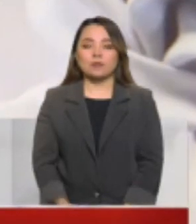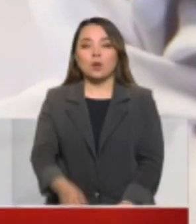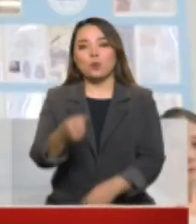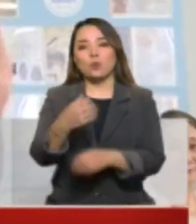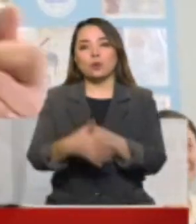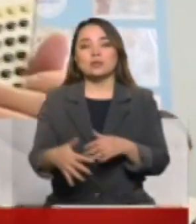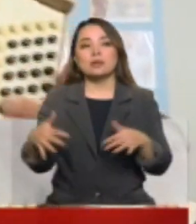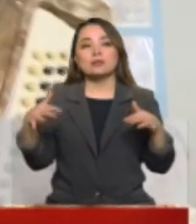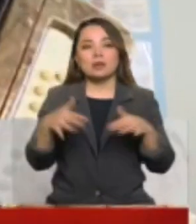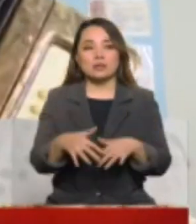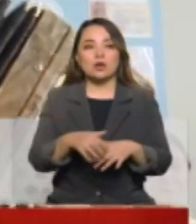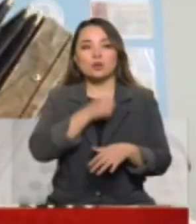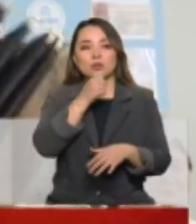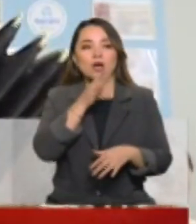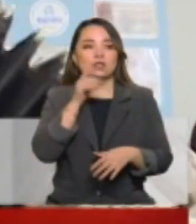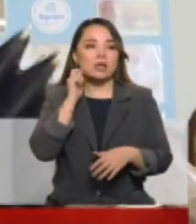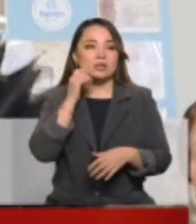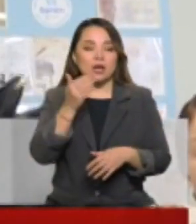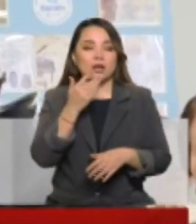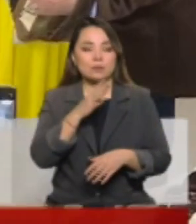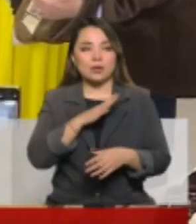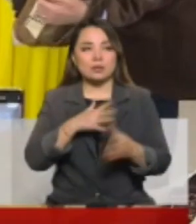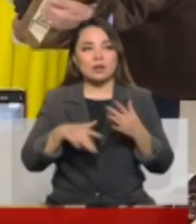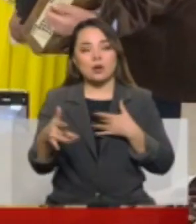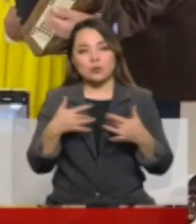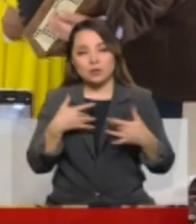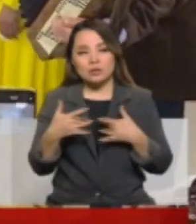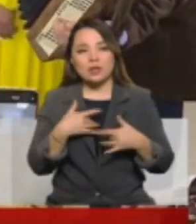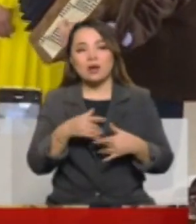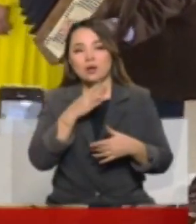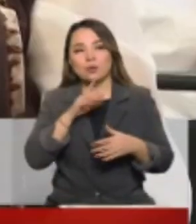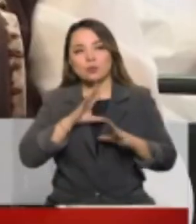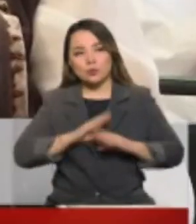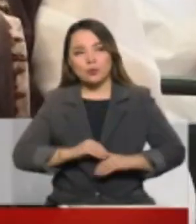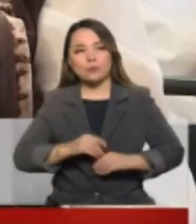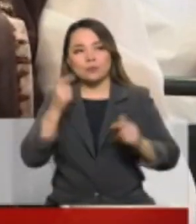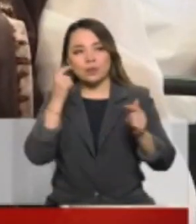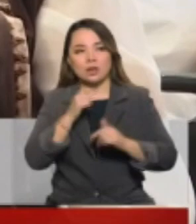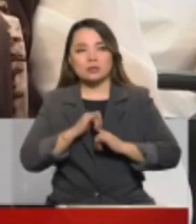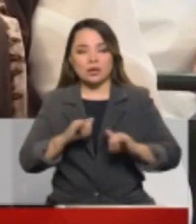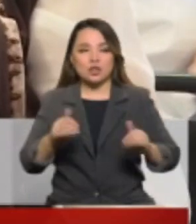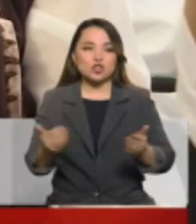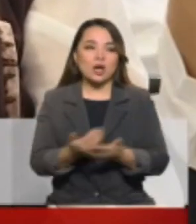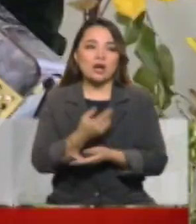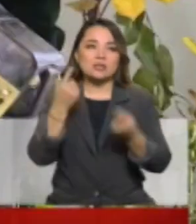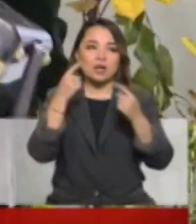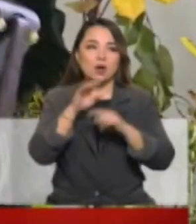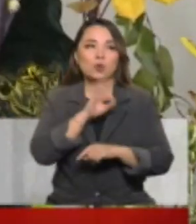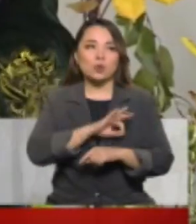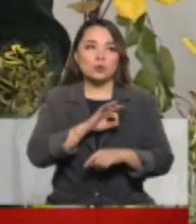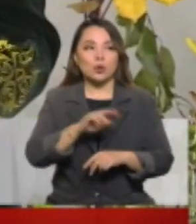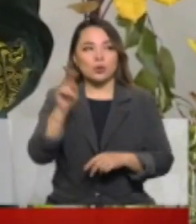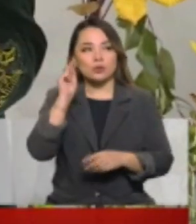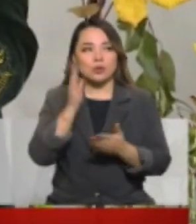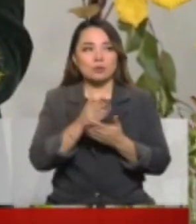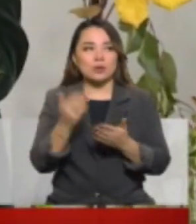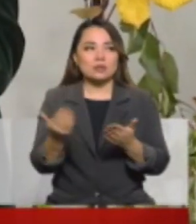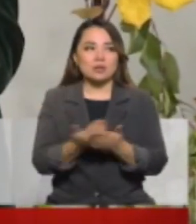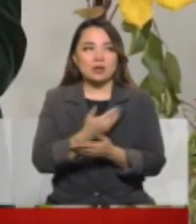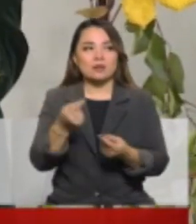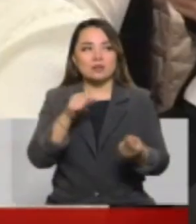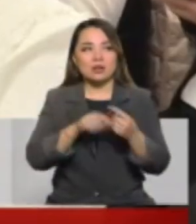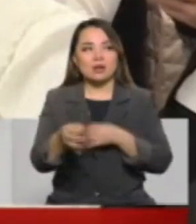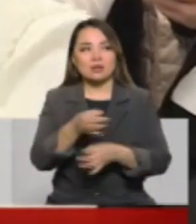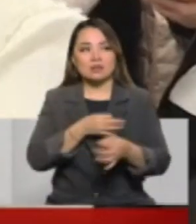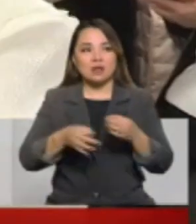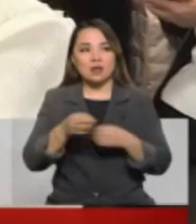Орталыққа келетін егде жастағылардың барлығы шетінен өнерлі. Осында бой жазып, білімін жетілдіреді. Жаңа технологияны қолдануды үйренеді. Бір-бірімізбен